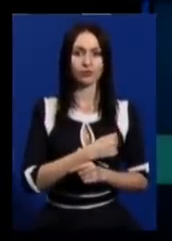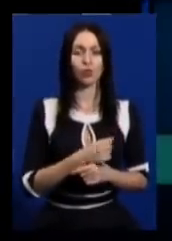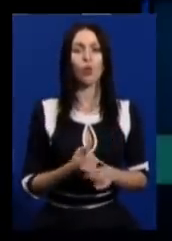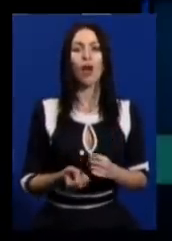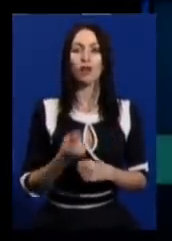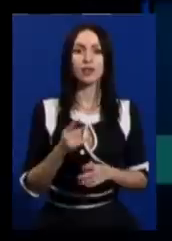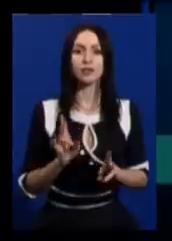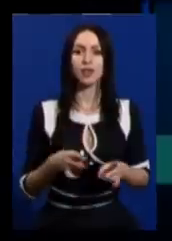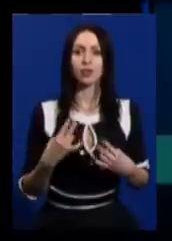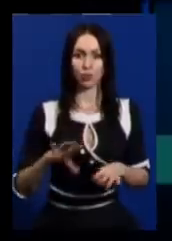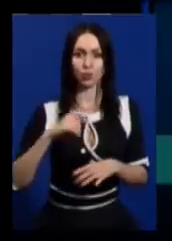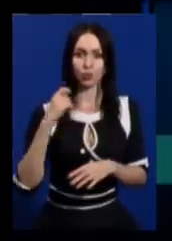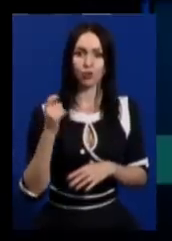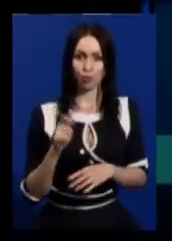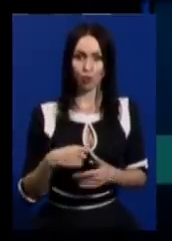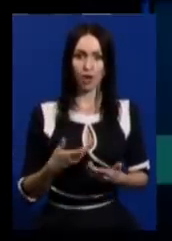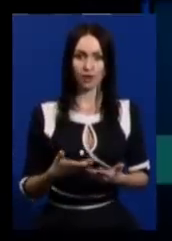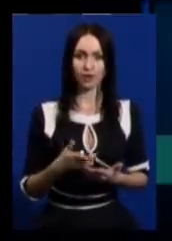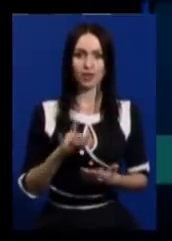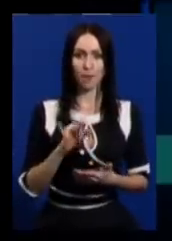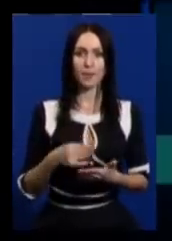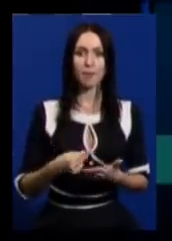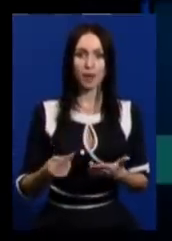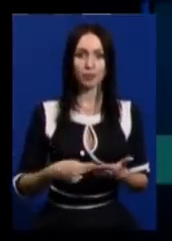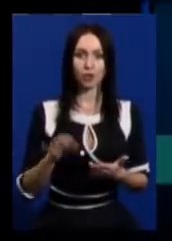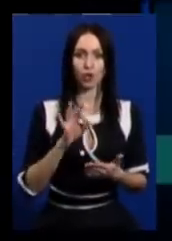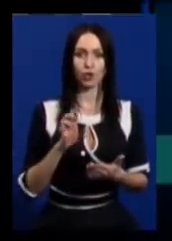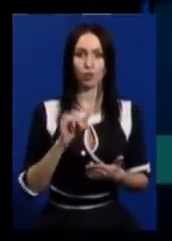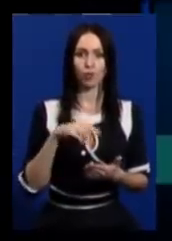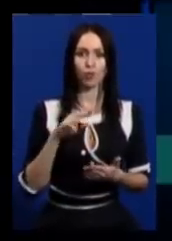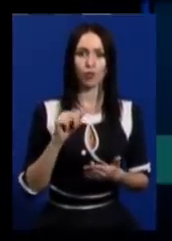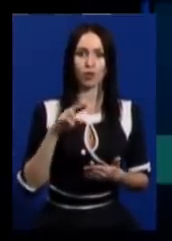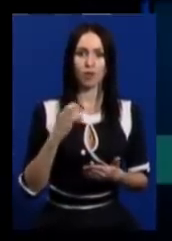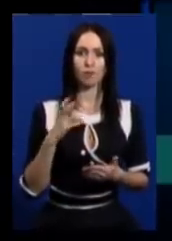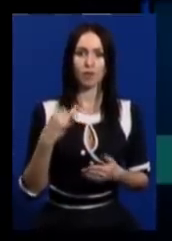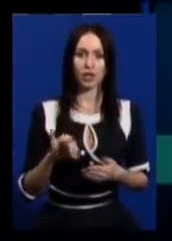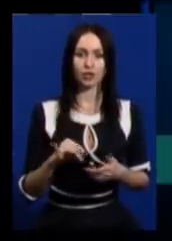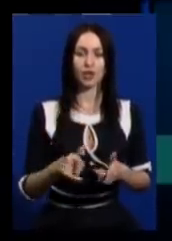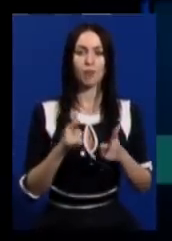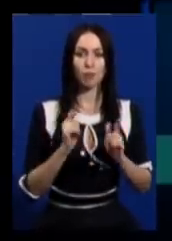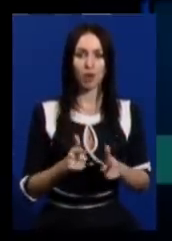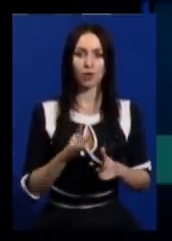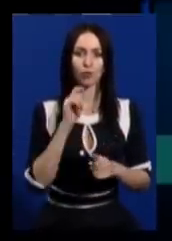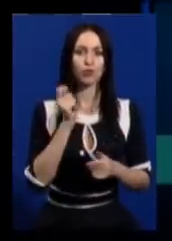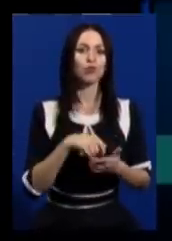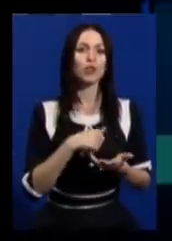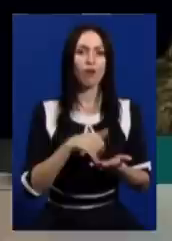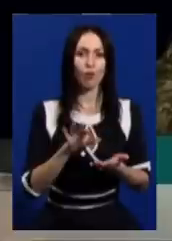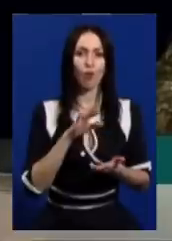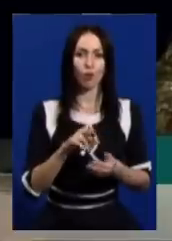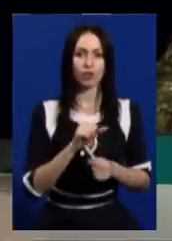оказался ненужной Украине, да, при подписании Будапештского меморандума. Когда Украина отмовилась от ядерной зброи. Да, да, да.